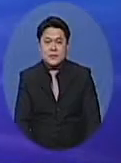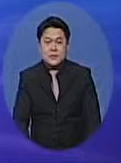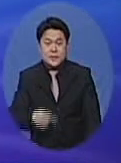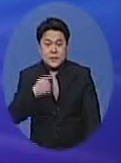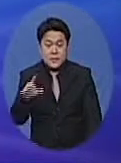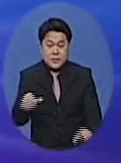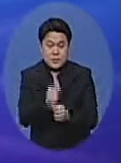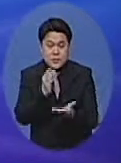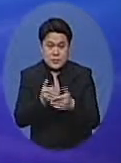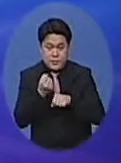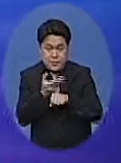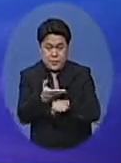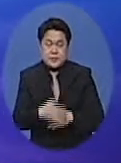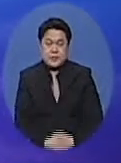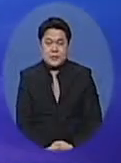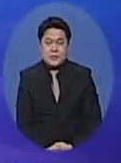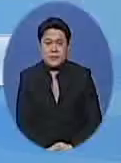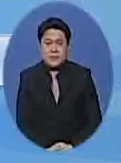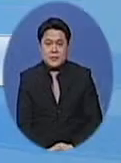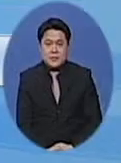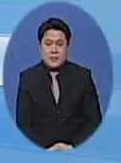이어서 간추린 뉴스를 전해드립니다.